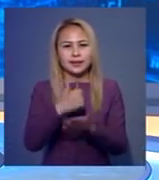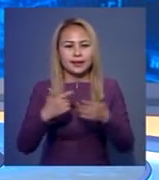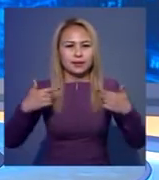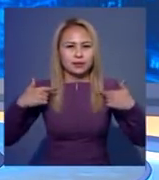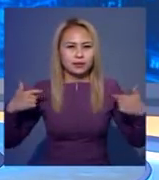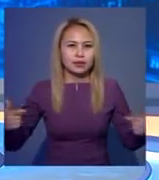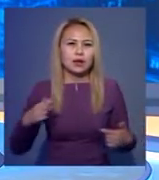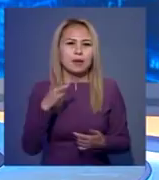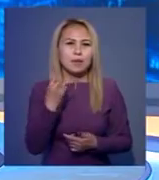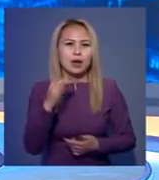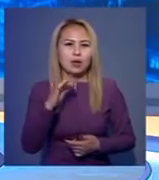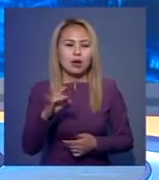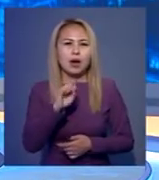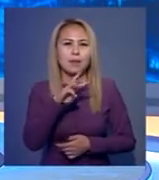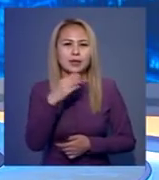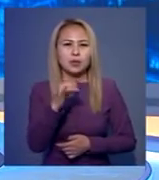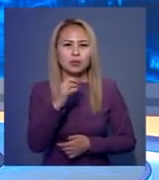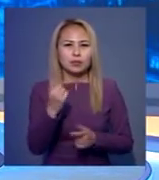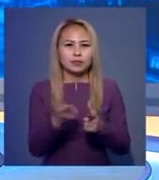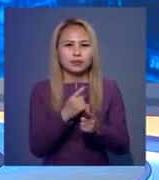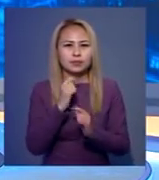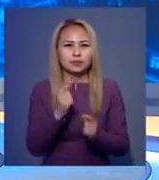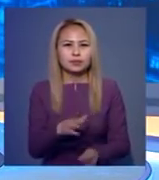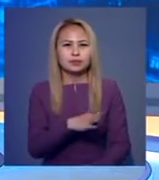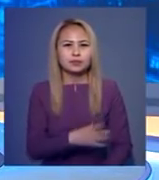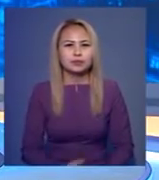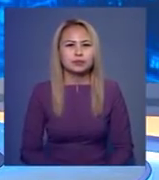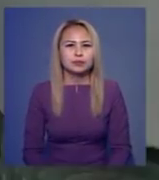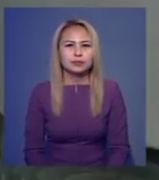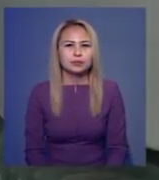басшысы ардагерлерді құттықтап сый-сияпат көрсетті.